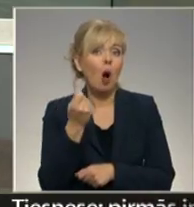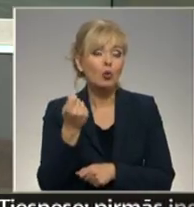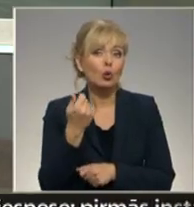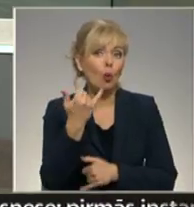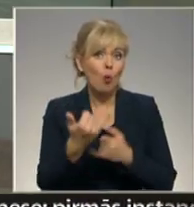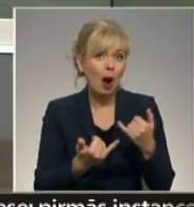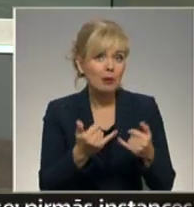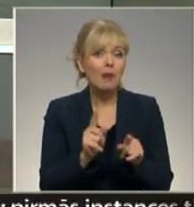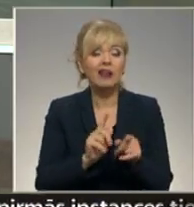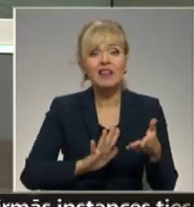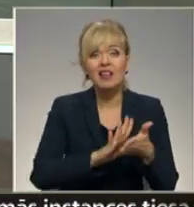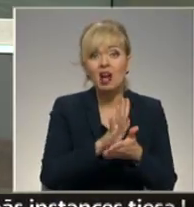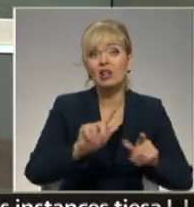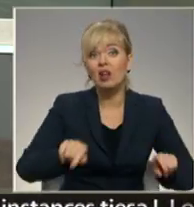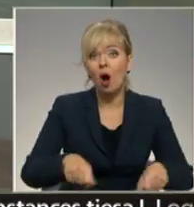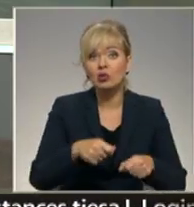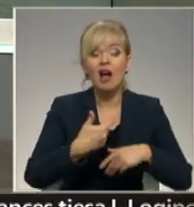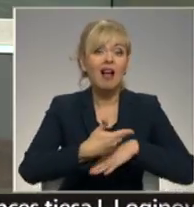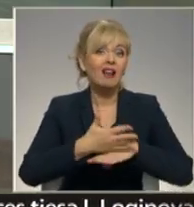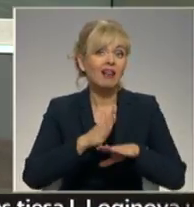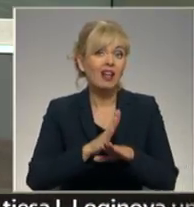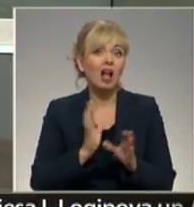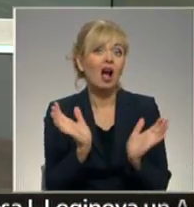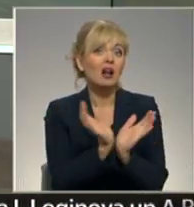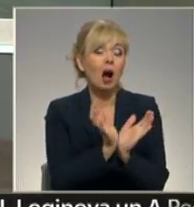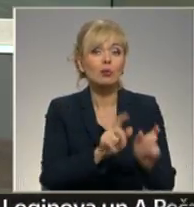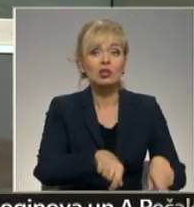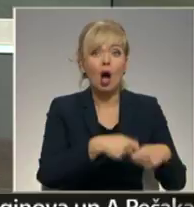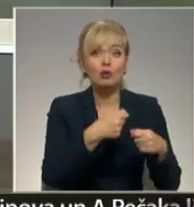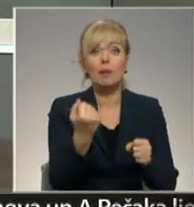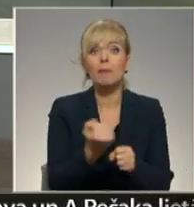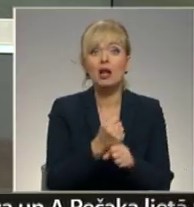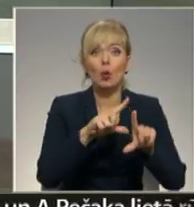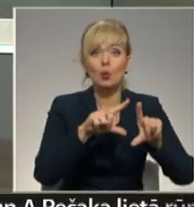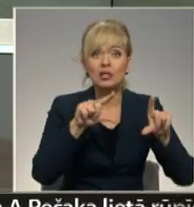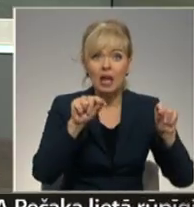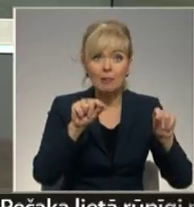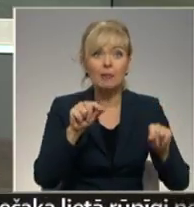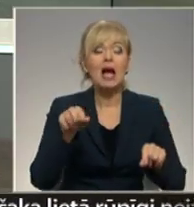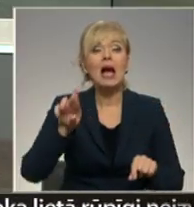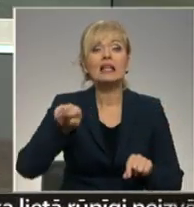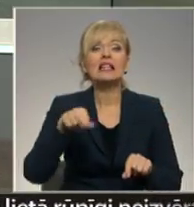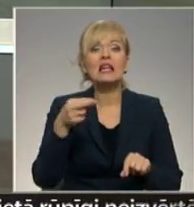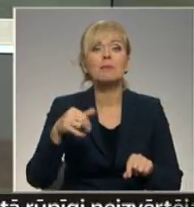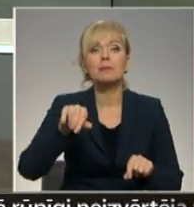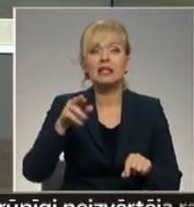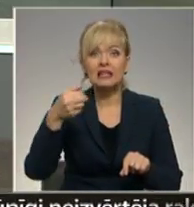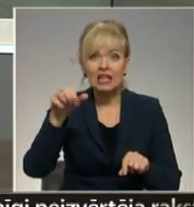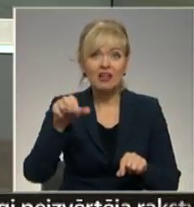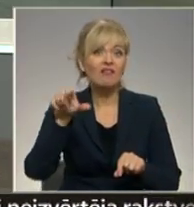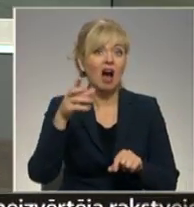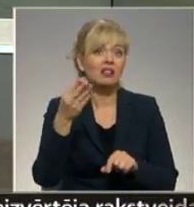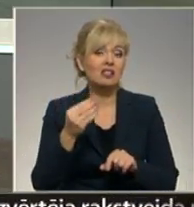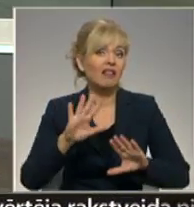lielākajiem kāposta audzēšanas un pārstrādes uzņēmumiem Baltijā, Sijā Dimdiņi, jau vairākas dienas neizdodas novākt uz lauku palikušo ražu,